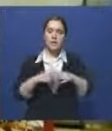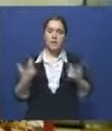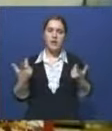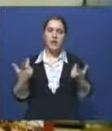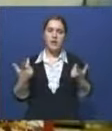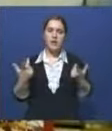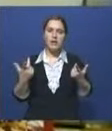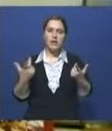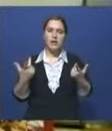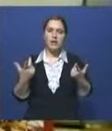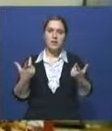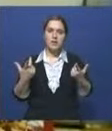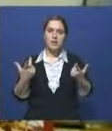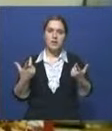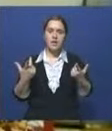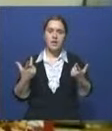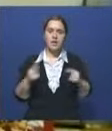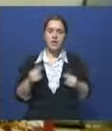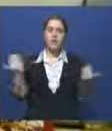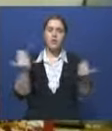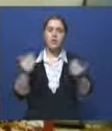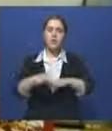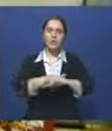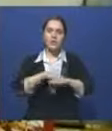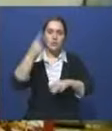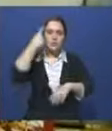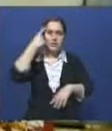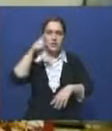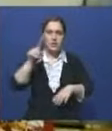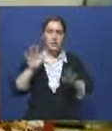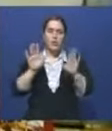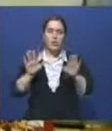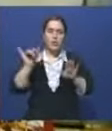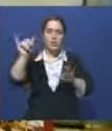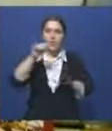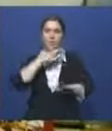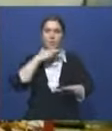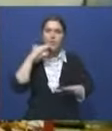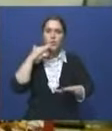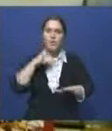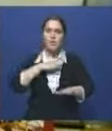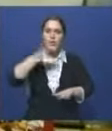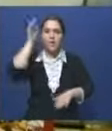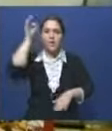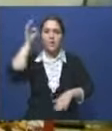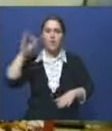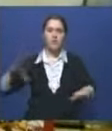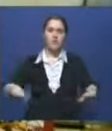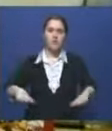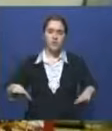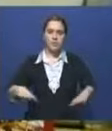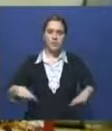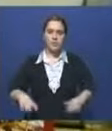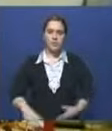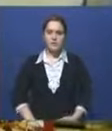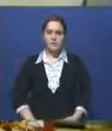на ней играют смычком? Какой народ мог создать смычковый инструмент? Только тот, у которого много-много конского волоса. Очень